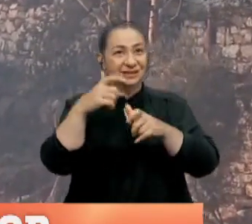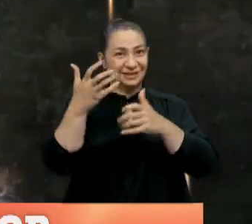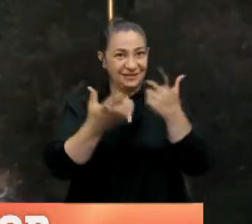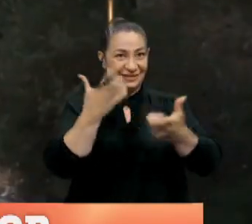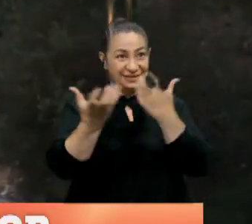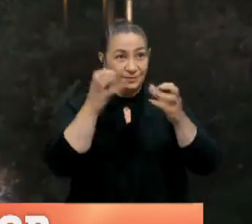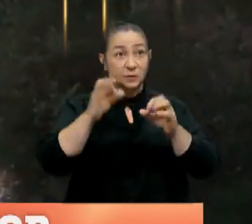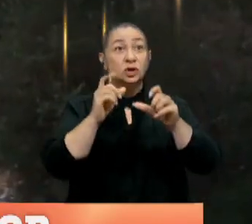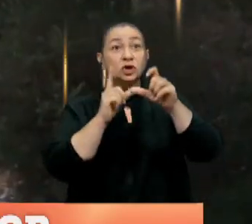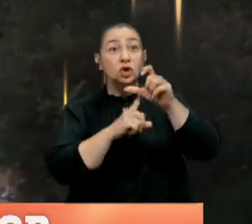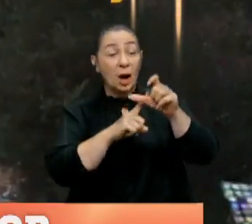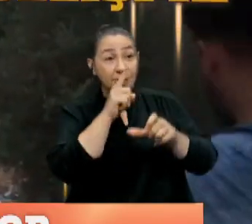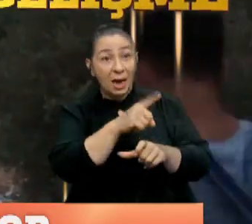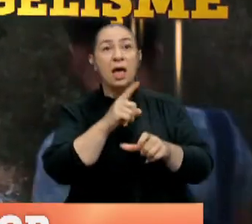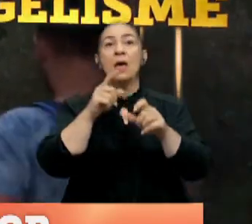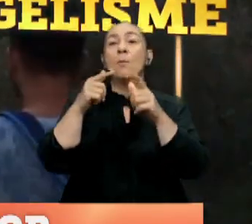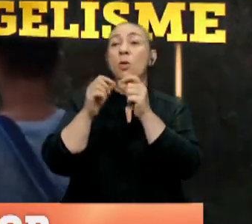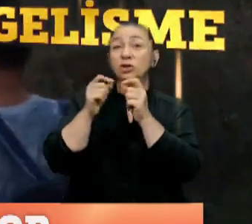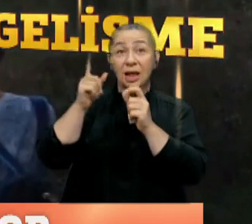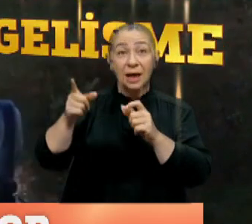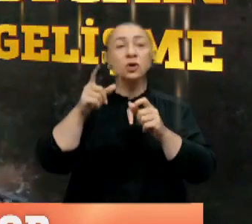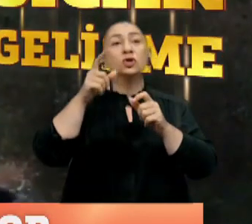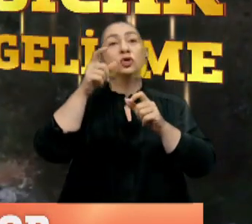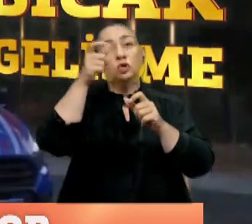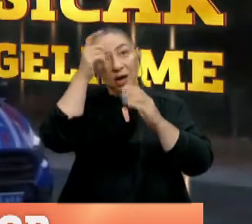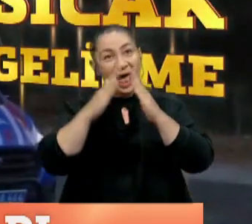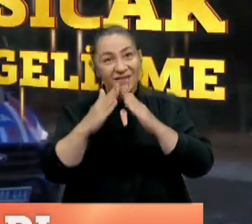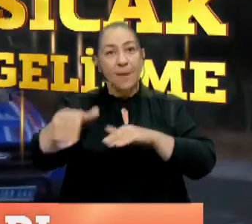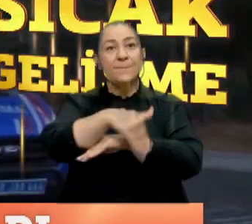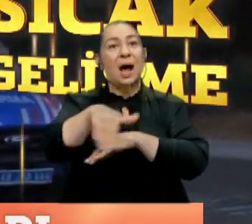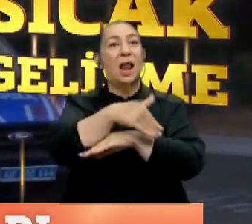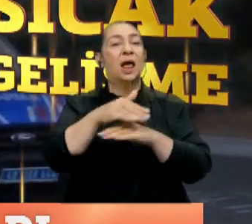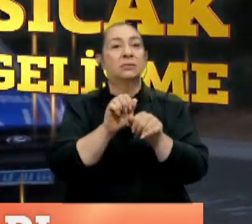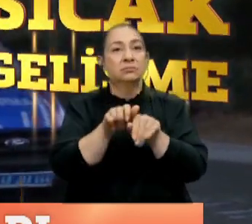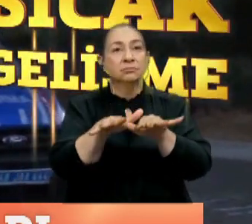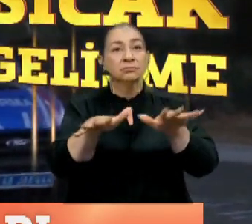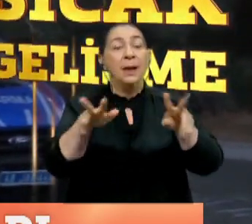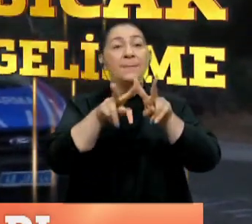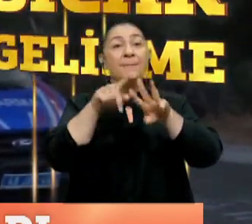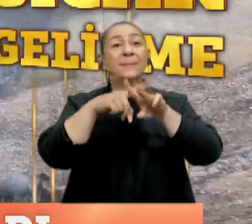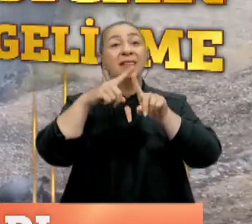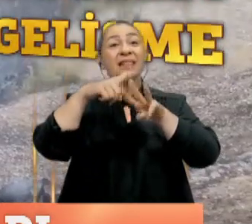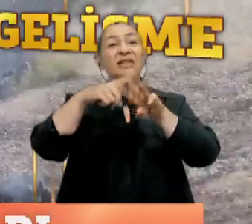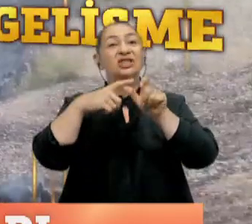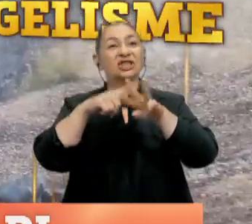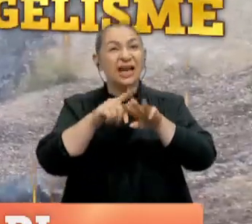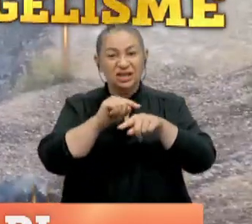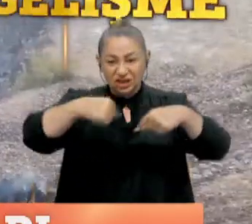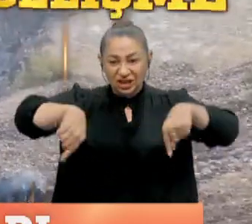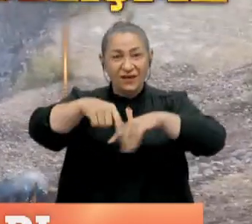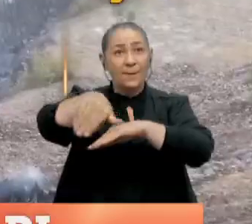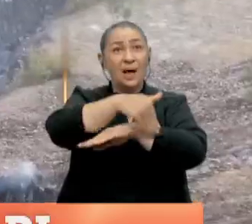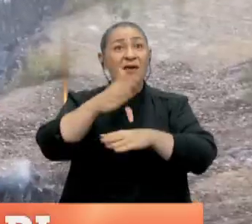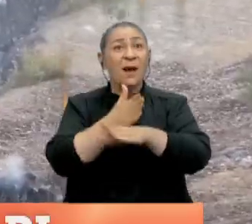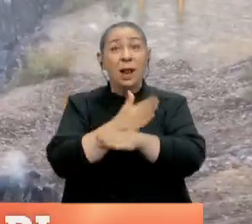yangınsa çökertme, Bozolan, Fesleyen, Gökbel ve Türk Evleri mahallelerini sardı. Menteşe ilçesindeki yangın çevre mahallelerden